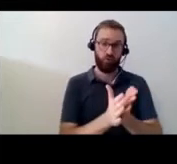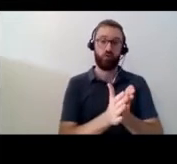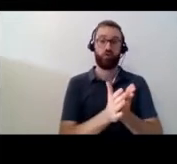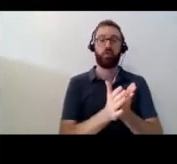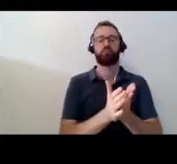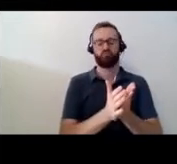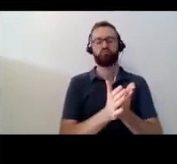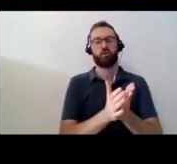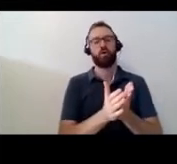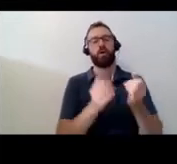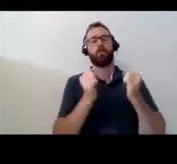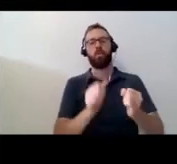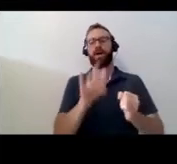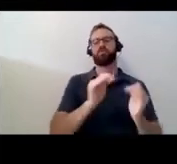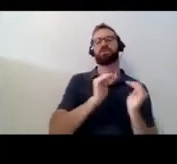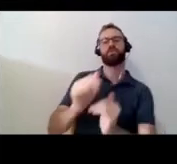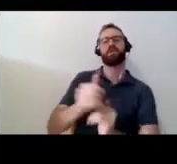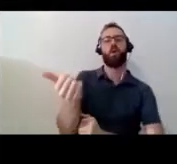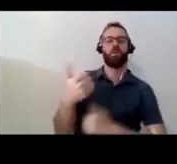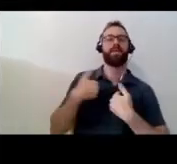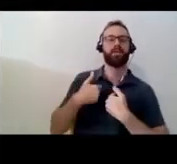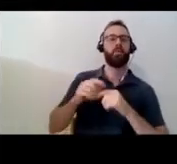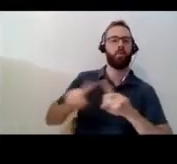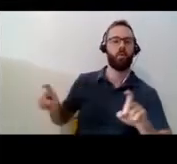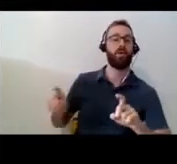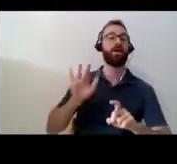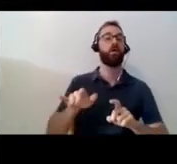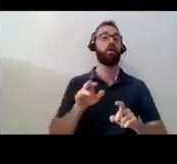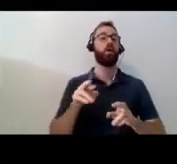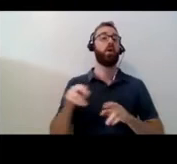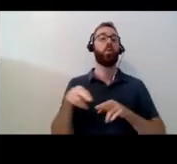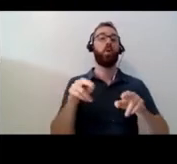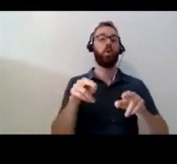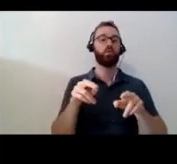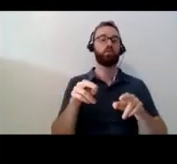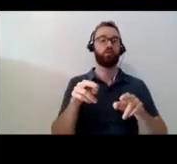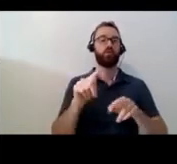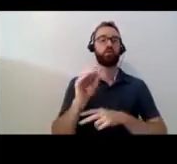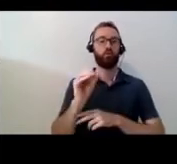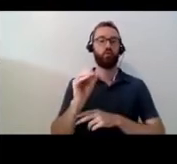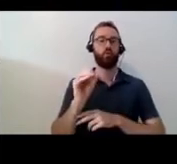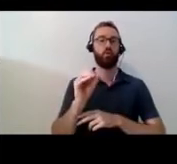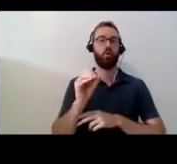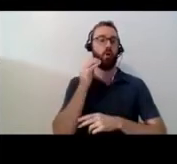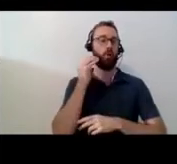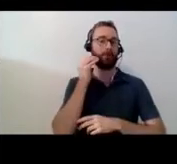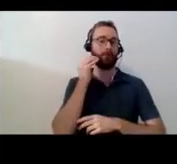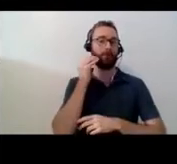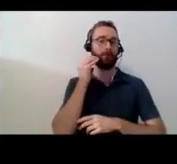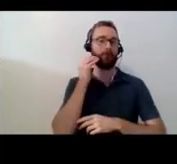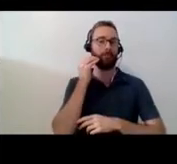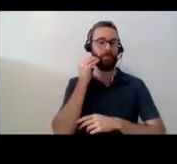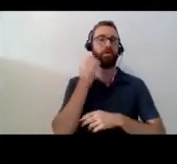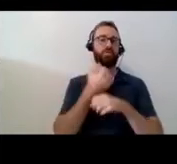la sécurité des autres animaux, parce que dans le contexte de Road to Home Rescue Support, dans cette affaire-là, c'était justement un